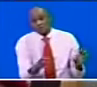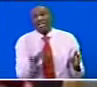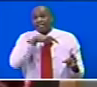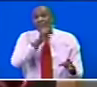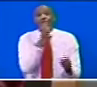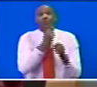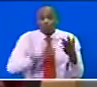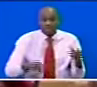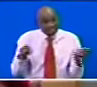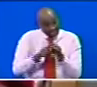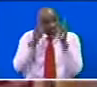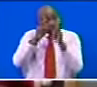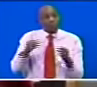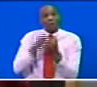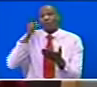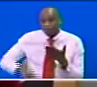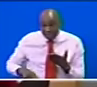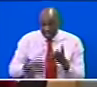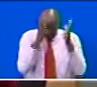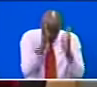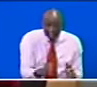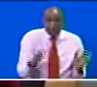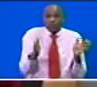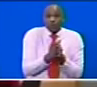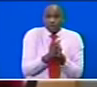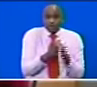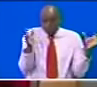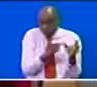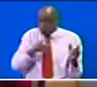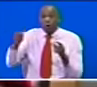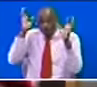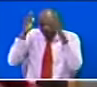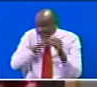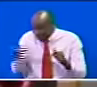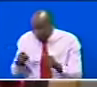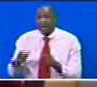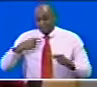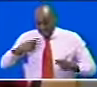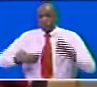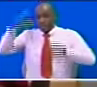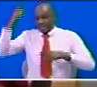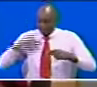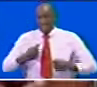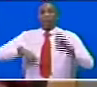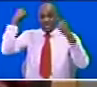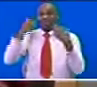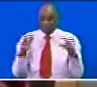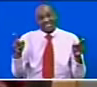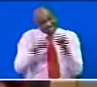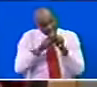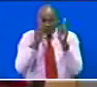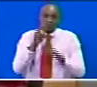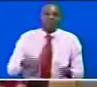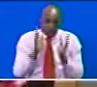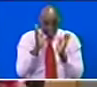ile wamefanya kwa Kisumu, ile mtu anakimbia na gari, msumi huko nyando, anaenda kujitangaza ati ameshinda, ati